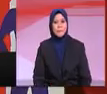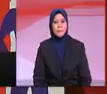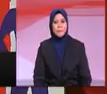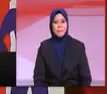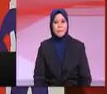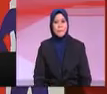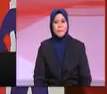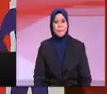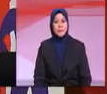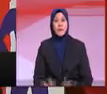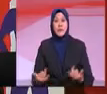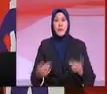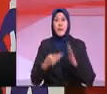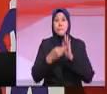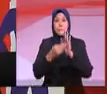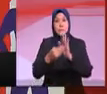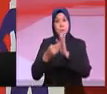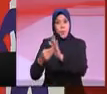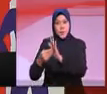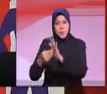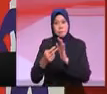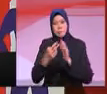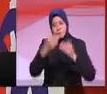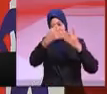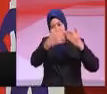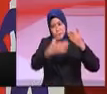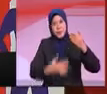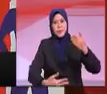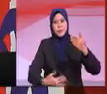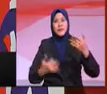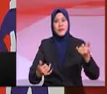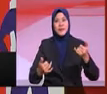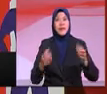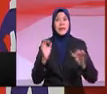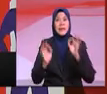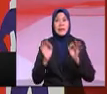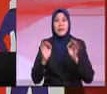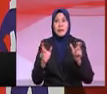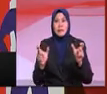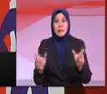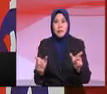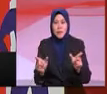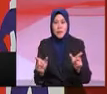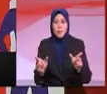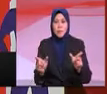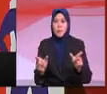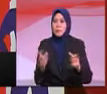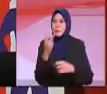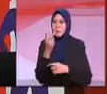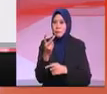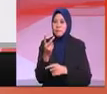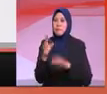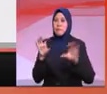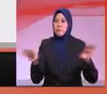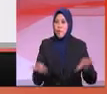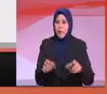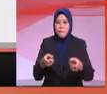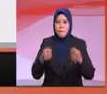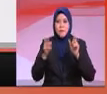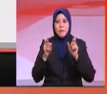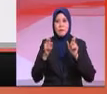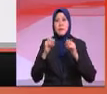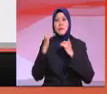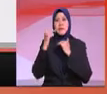Dan inilah bukti-bukti yang kita dapati, iaitu kalau kita lihat lockdown yang dilaksanakan dengan cepat